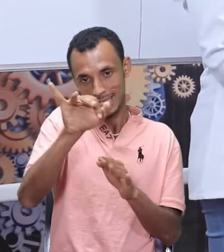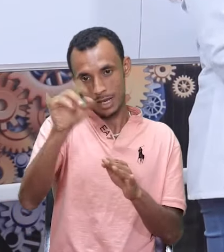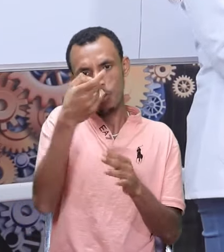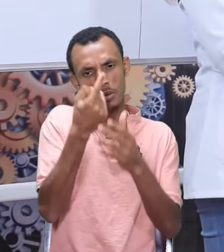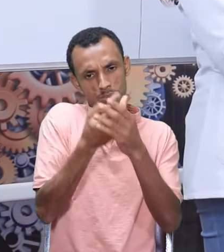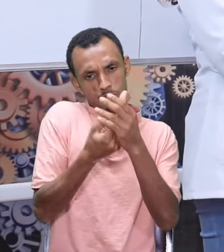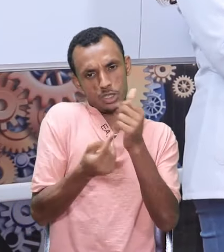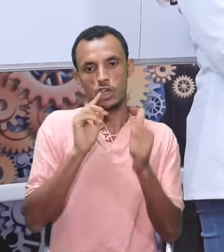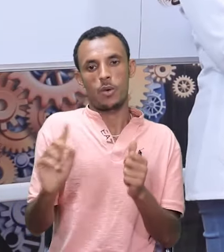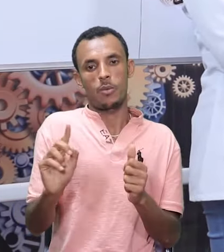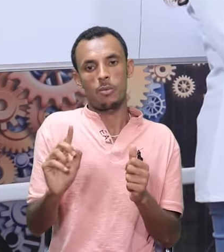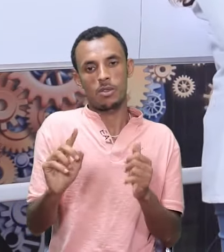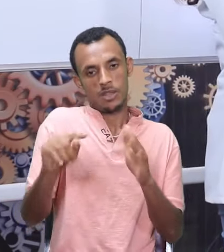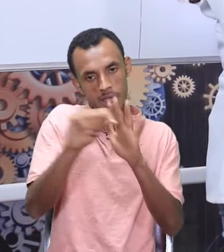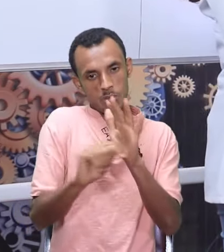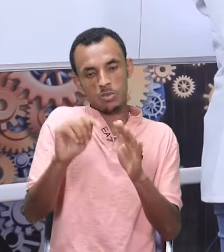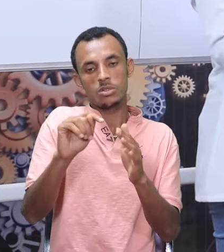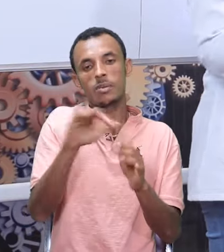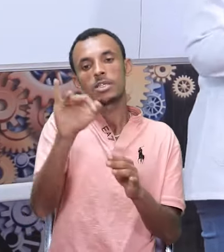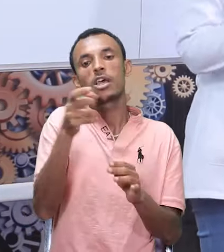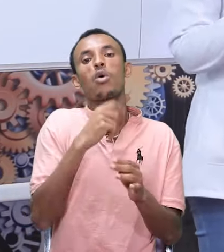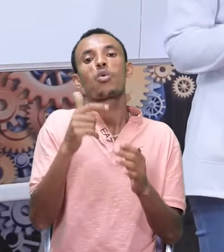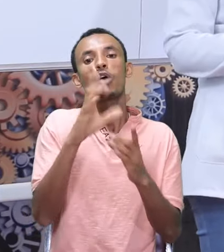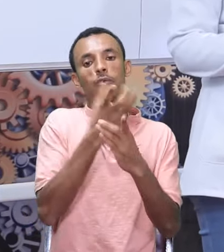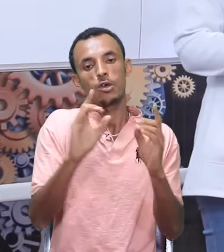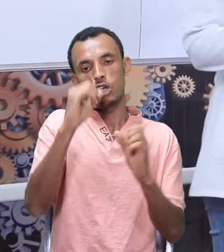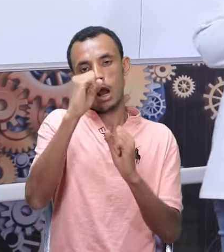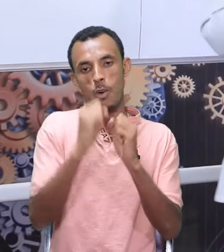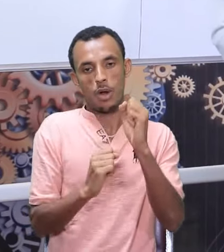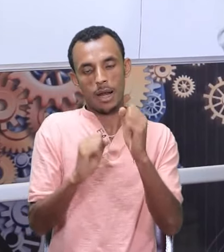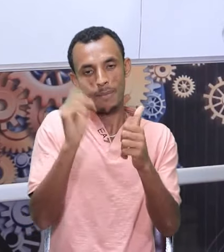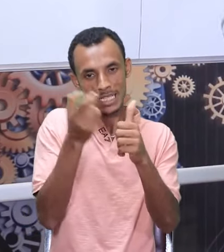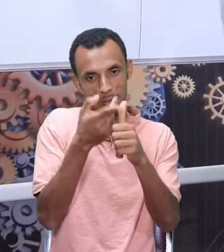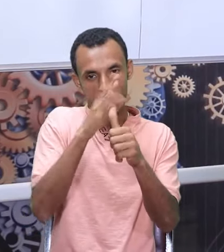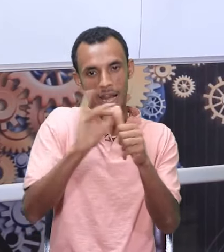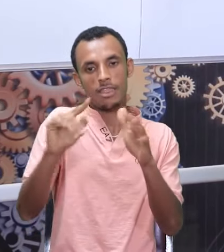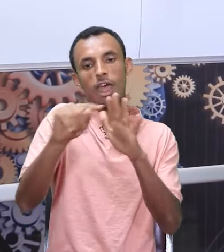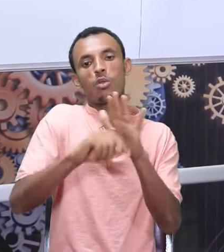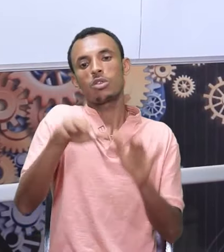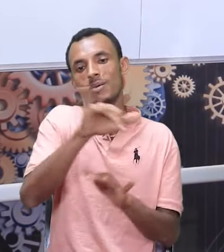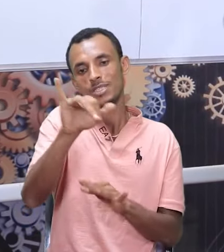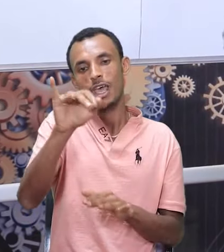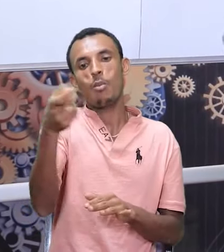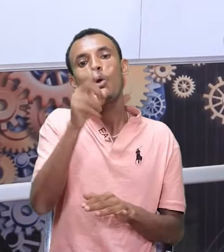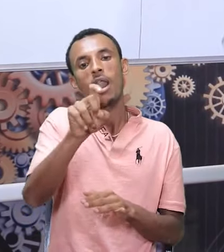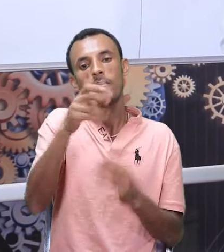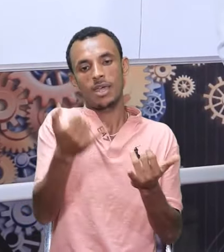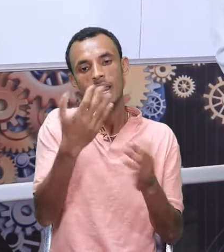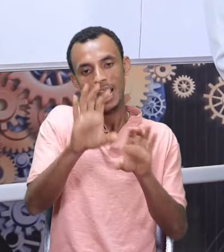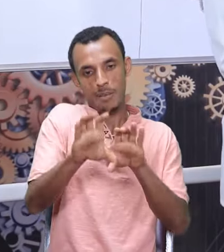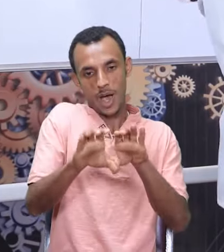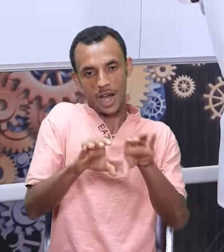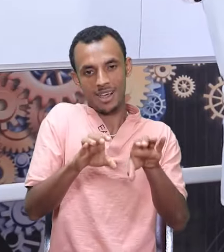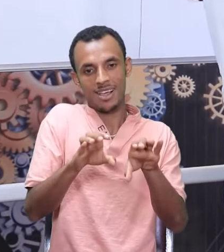ነው። ታህታቸው ተመሳሳይ ያልሆኑ ክፍልፋዮች ለማወዳደር ግን መጀመሪያ ታህታቸው ተመሳሳይ መሆን አለበት። እሱን ለማድረግ ምን